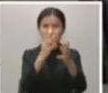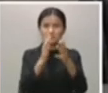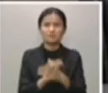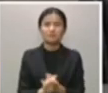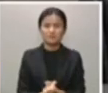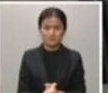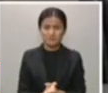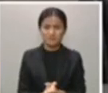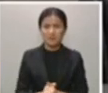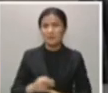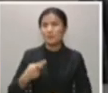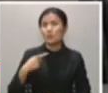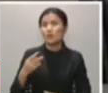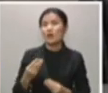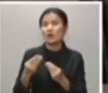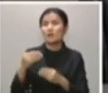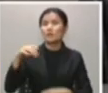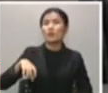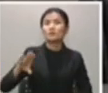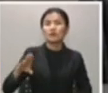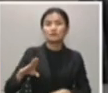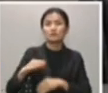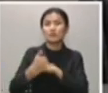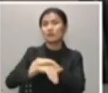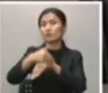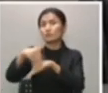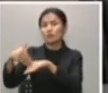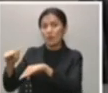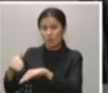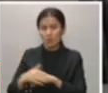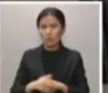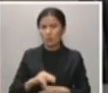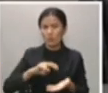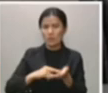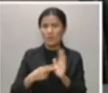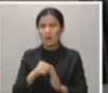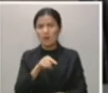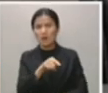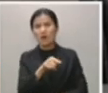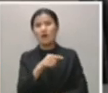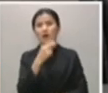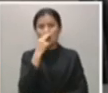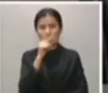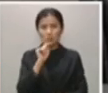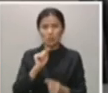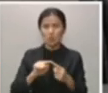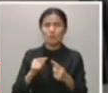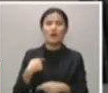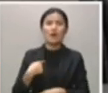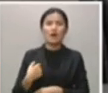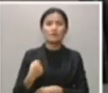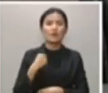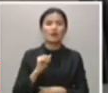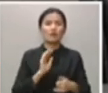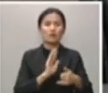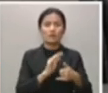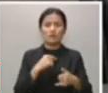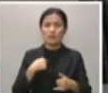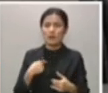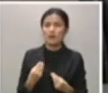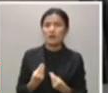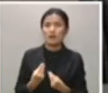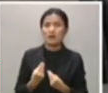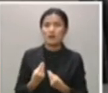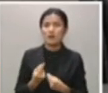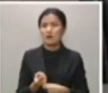น์ให้กับบริษัทข้ามชาติสอว่าจงใจปฏิบัติหน้าที่และใช้อำนาจขัดต่อบทบัญญัติของรัฐธรรมนูญ